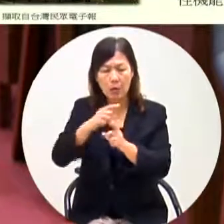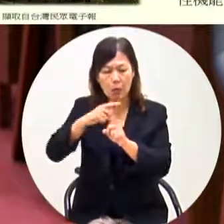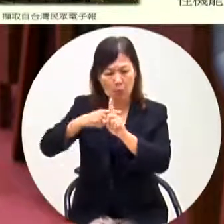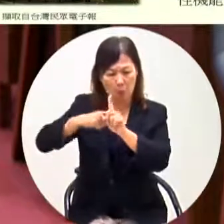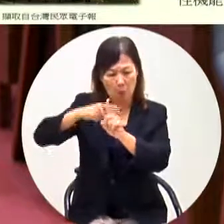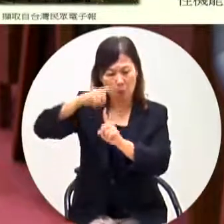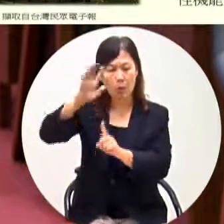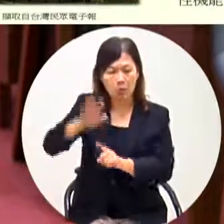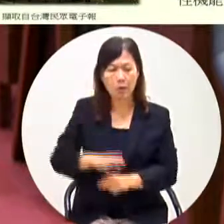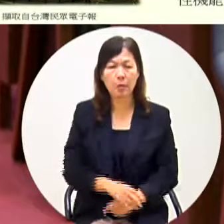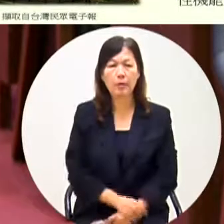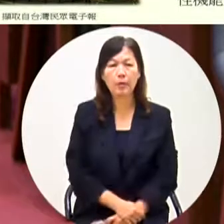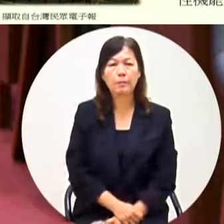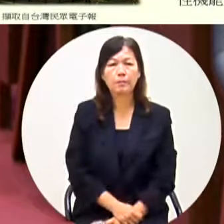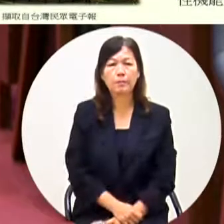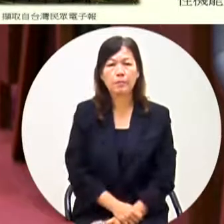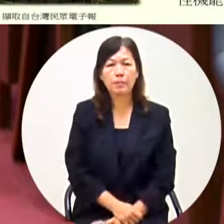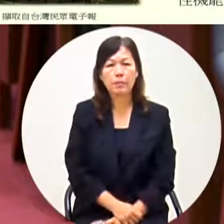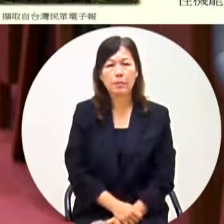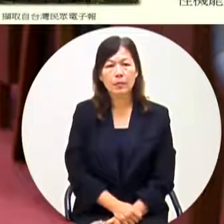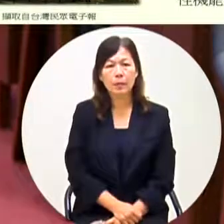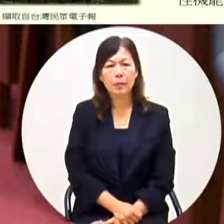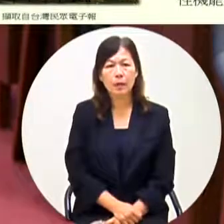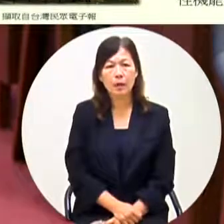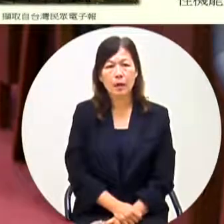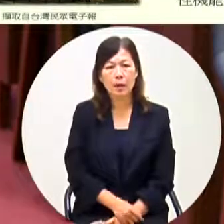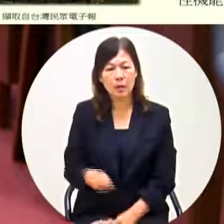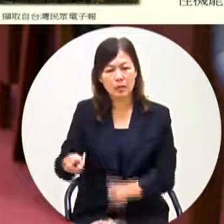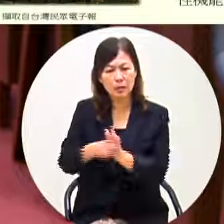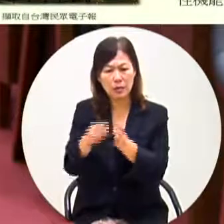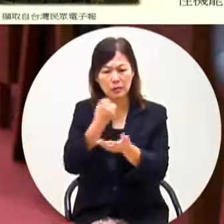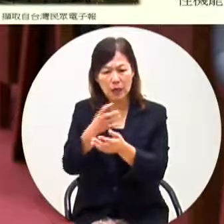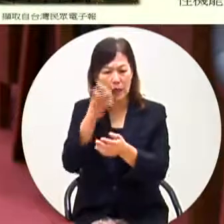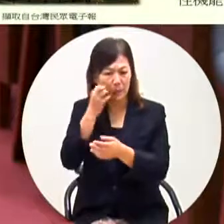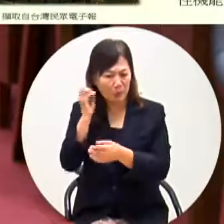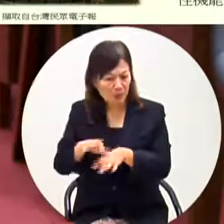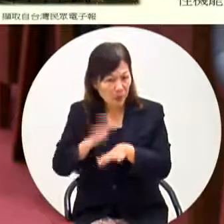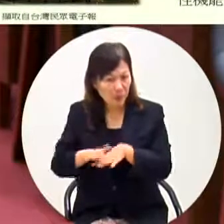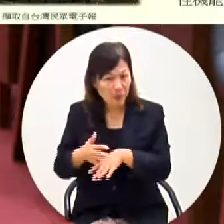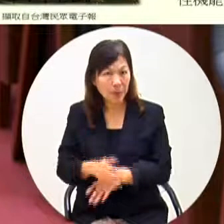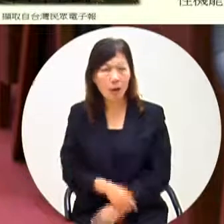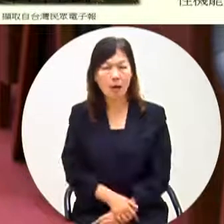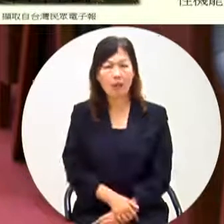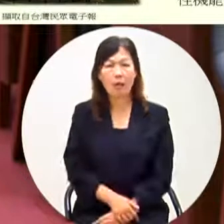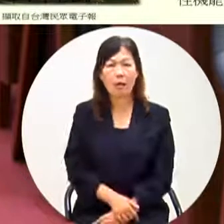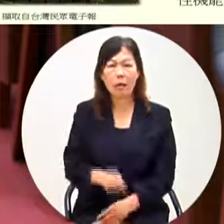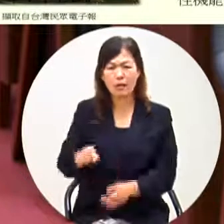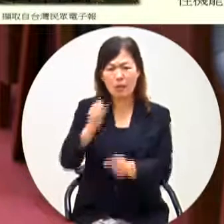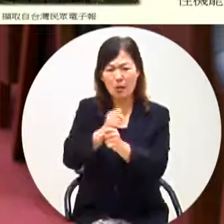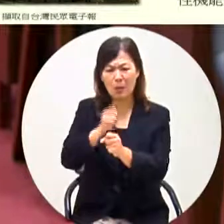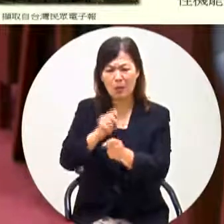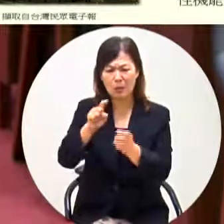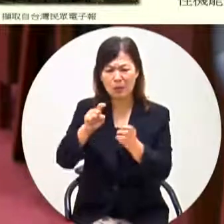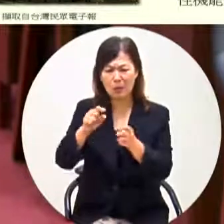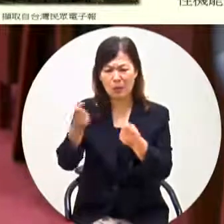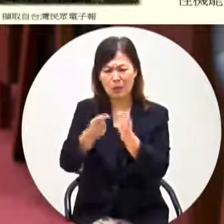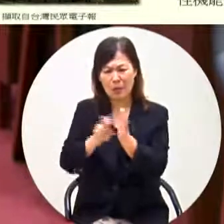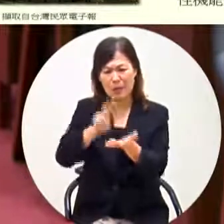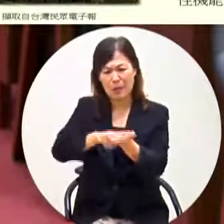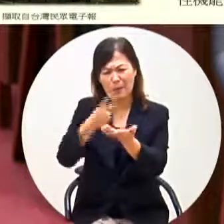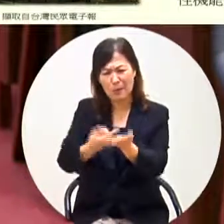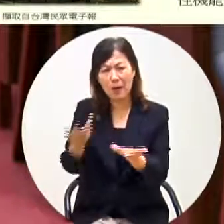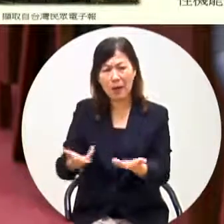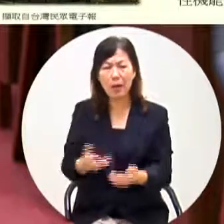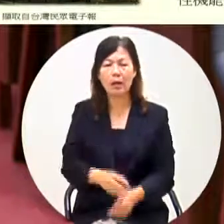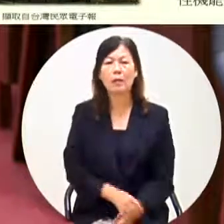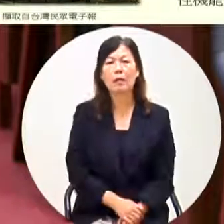会下安高雄市的门面未？安尼工课是安怎倒头做？市长，今天我们可以为了帮